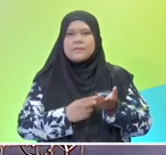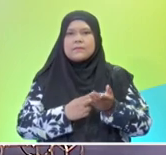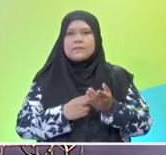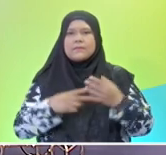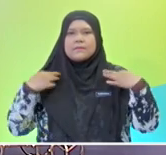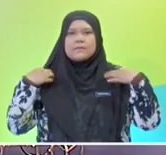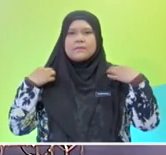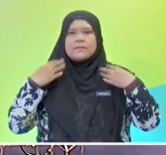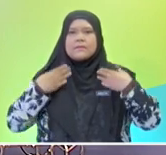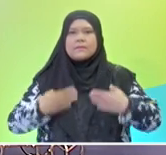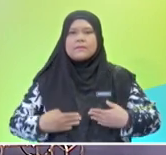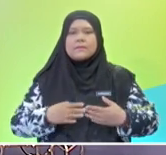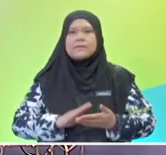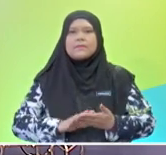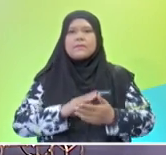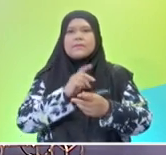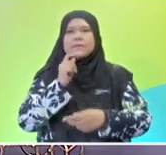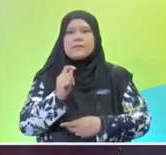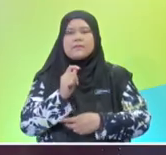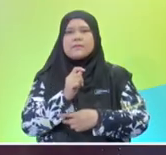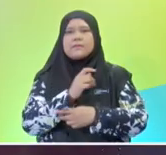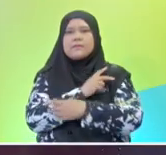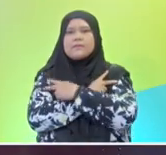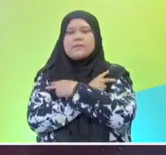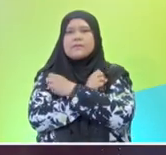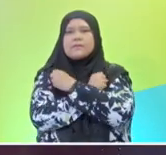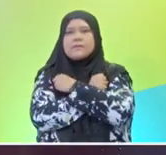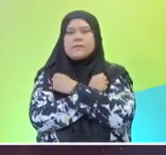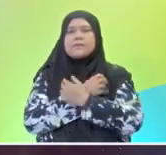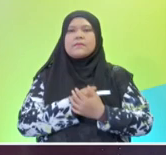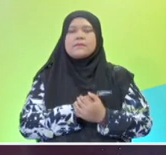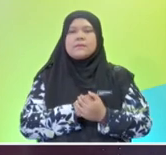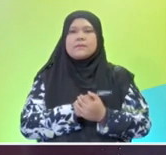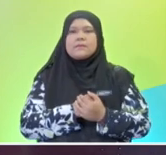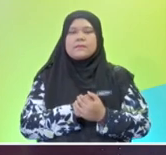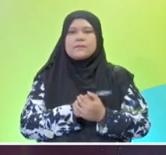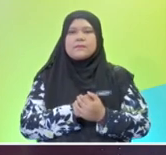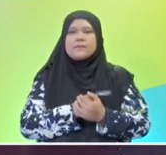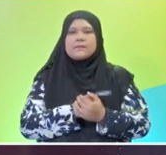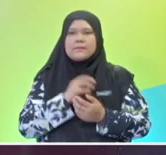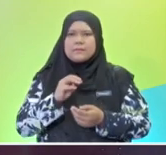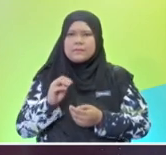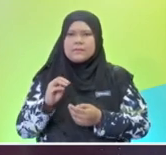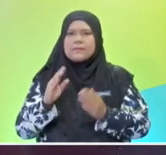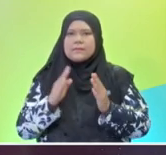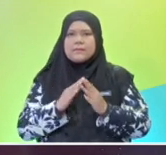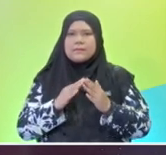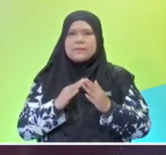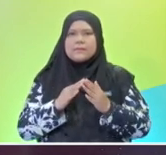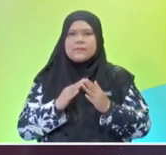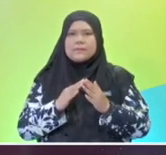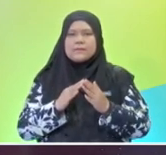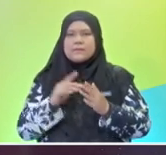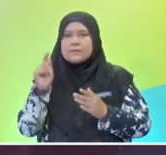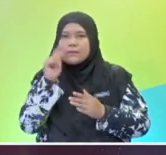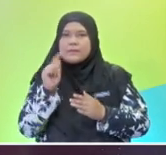T kasih sayang. Kemeja T kasih sayang. Kalau murid-murid kat rumah tu, guna minta